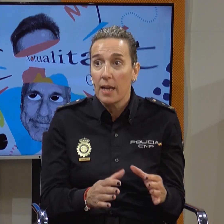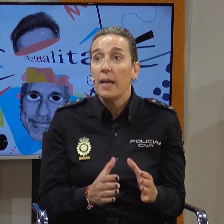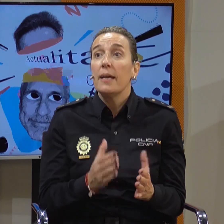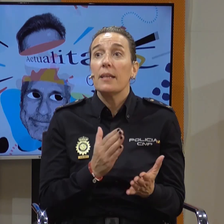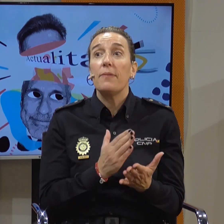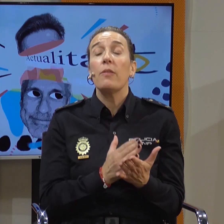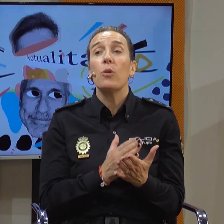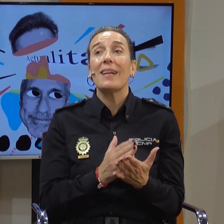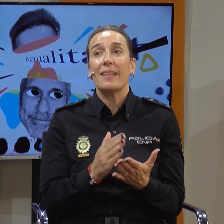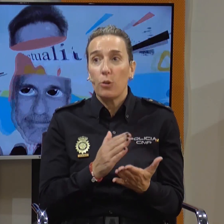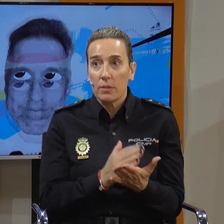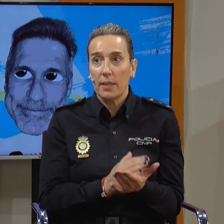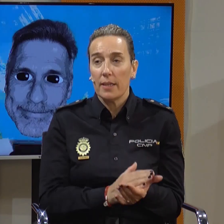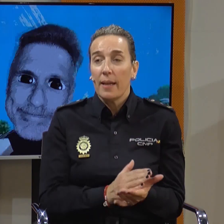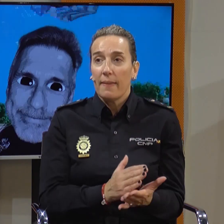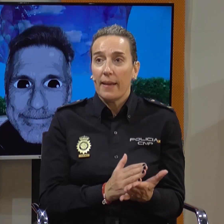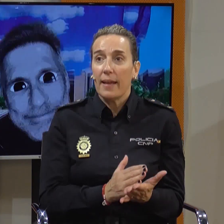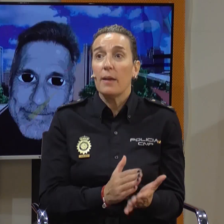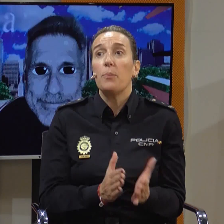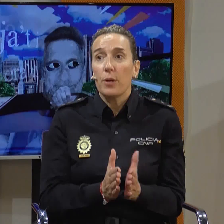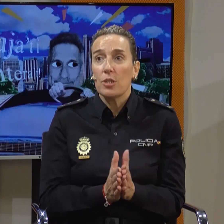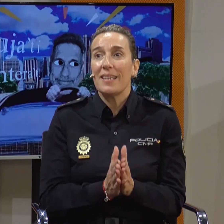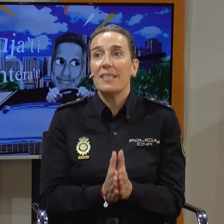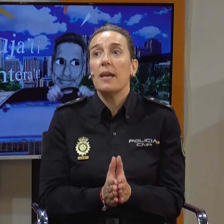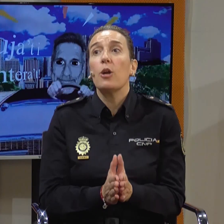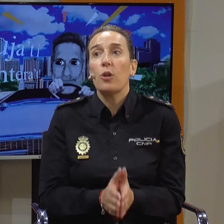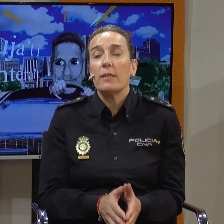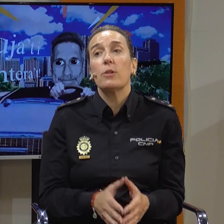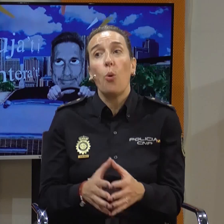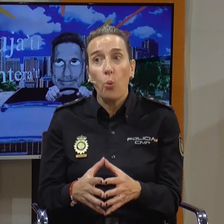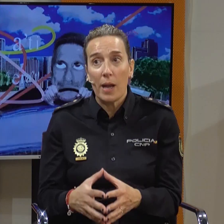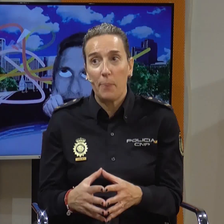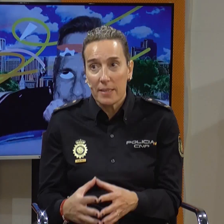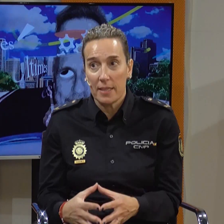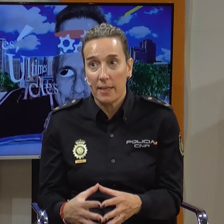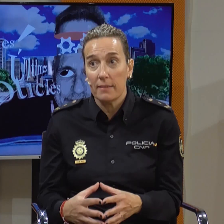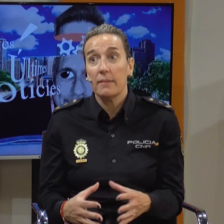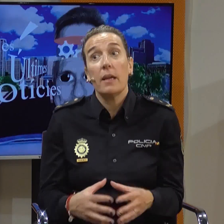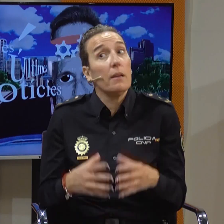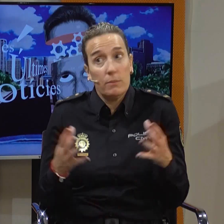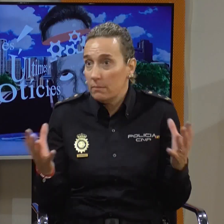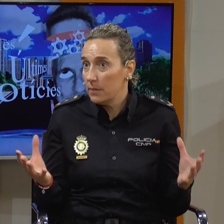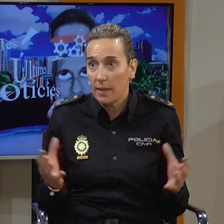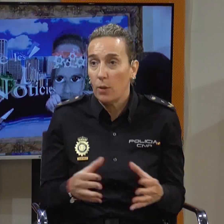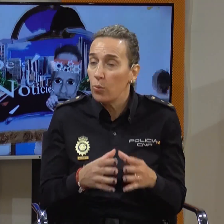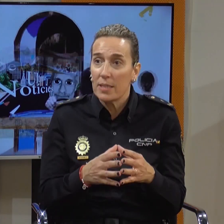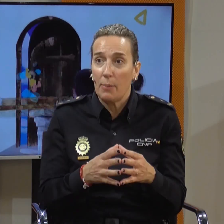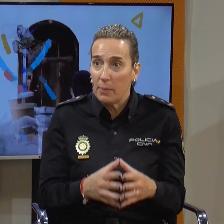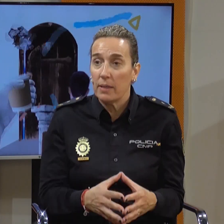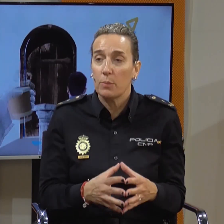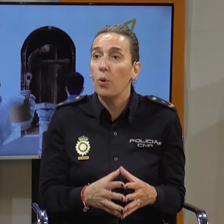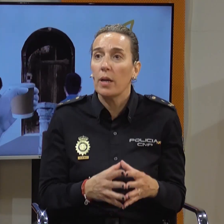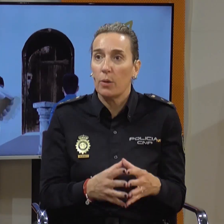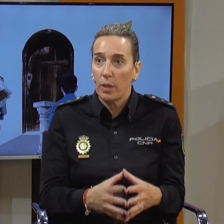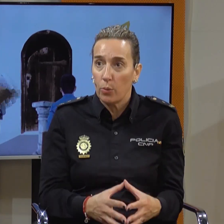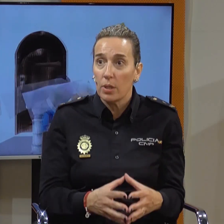frases te fan donar-te compte de que pot ser que estiguen clonant una pàgina de, ja dic, un